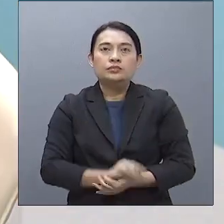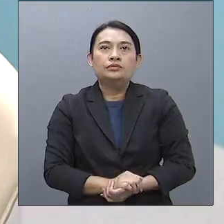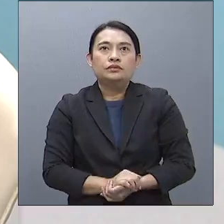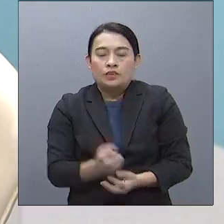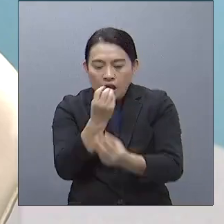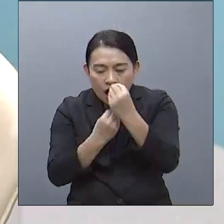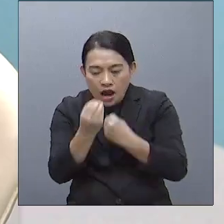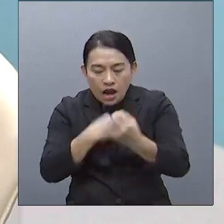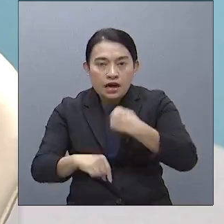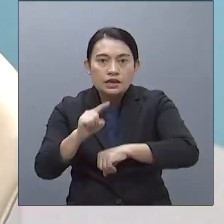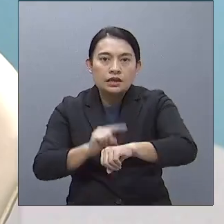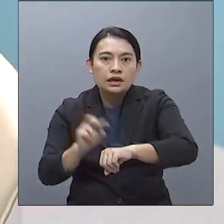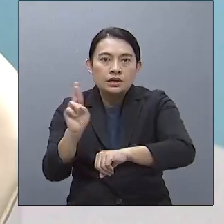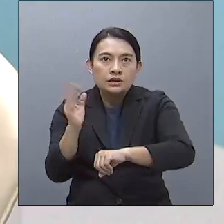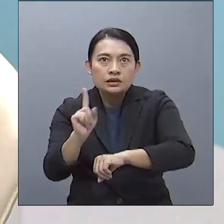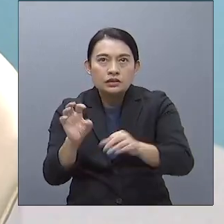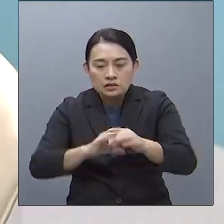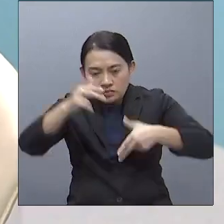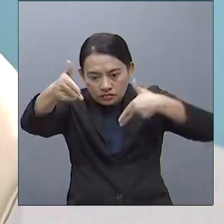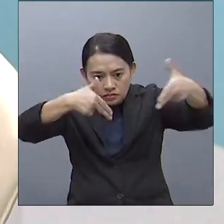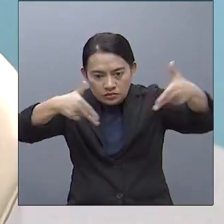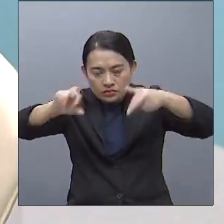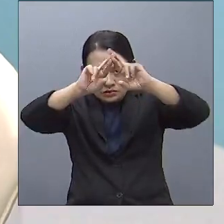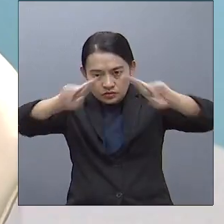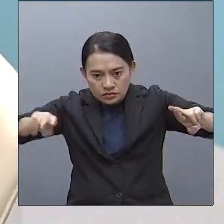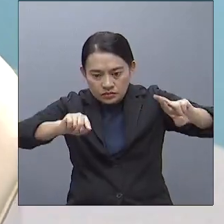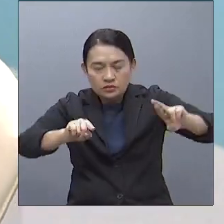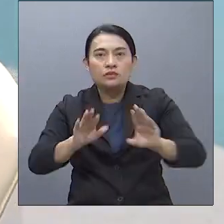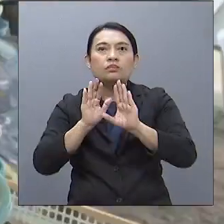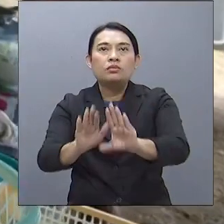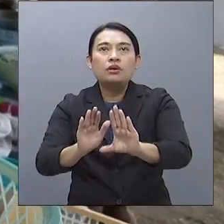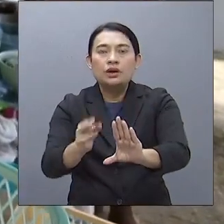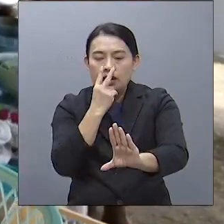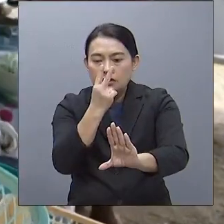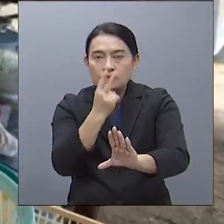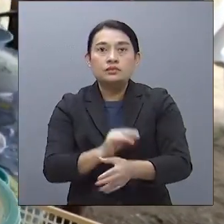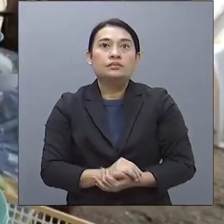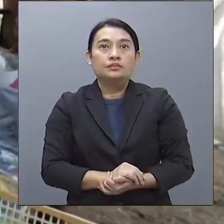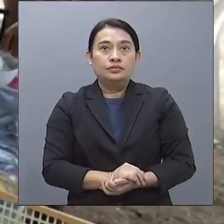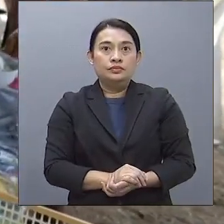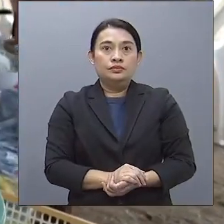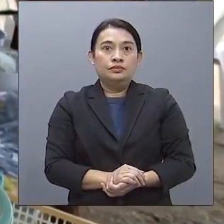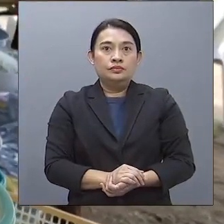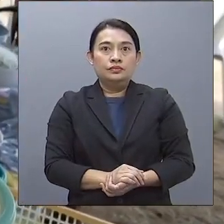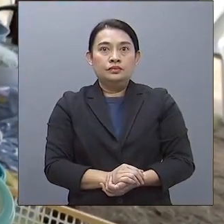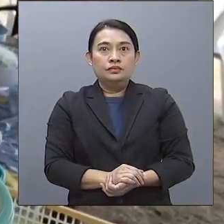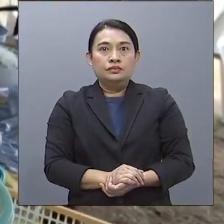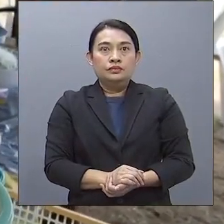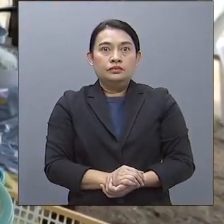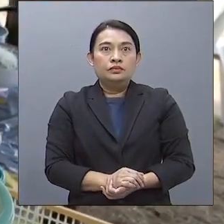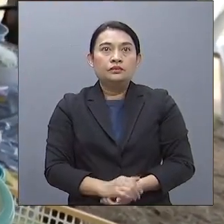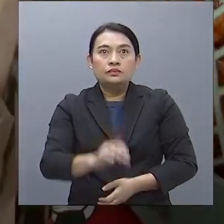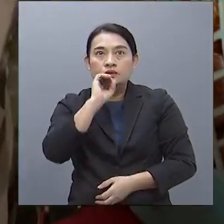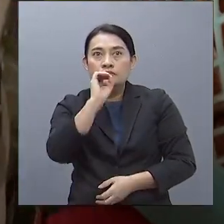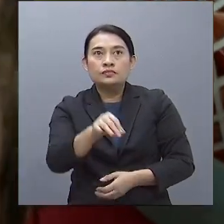ารกลางวันให้สูญเปล่าไปถ่ายร้านนี้มาฝากคุณผู้ชมด้วยไปดูกันเลยค ่ ะ อย่างที่บอกไว้เดี๋ยวม